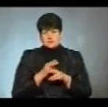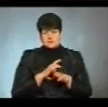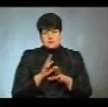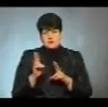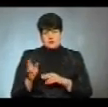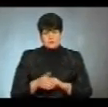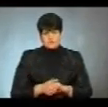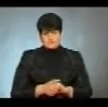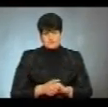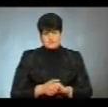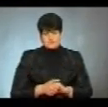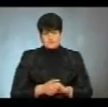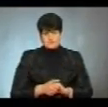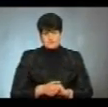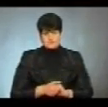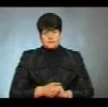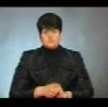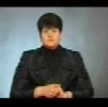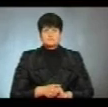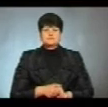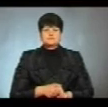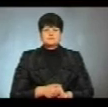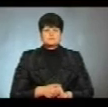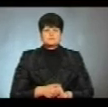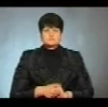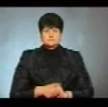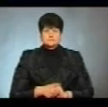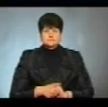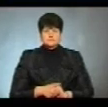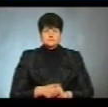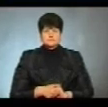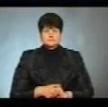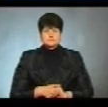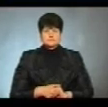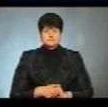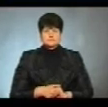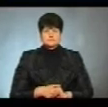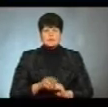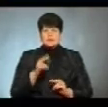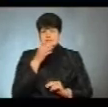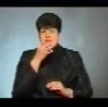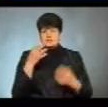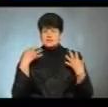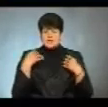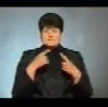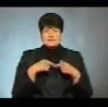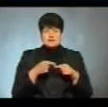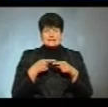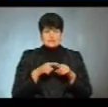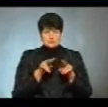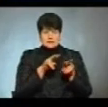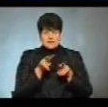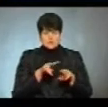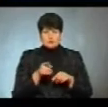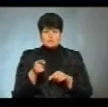русі. Діана Ярошенко, Василь Панчук, новини. Як повідомив начальник відділу технагляду